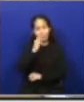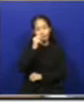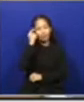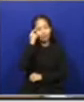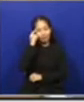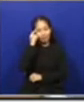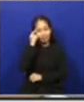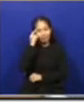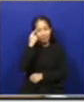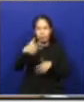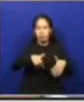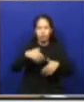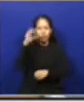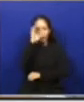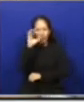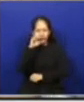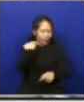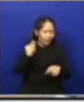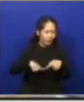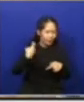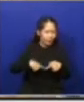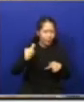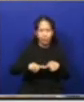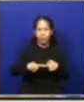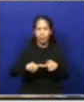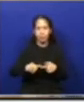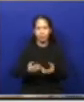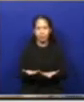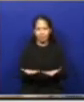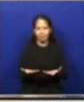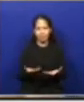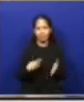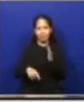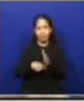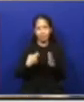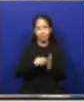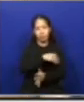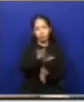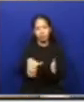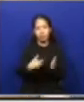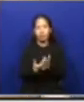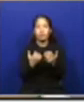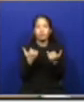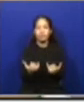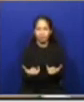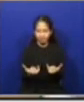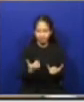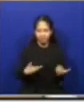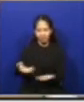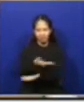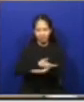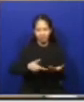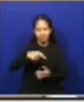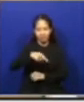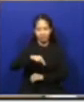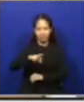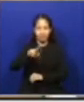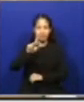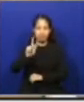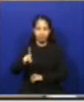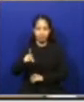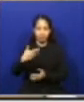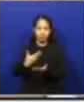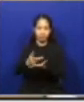นไม่มีทางหาได้นี่เป็นอีกเหตุผลหนึ่งที่ทำให้เรามาวันนี้มาพิจารณาพรกเงินกู้